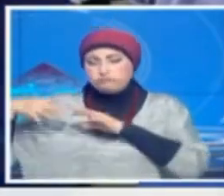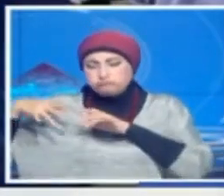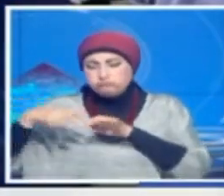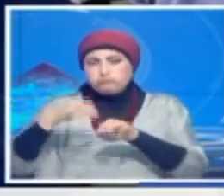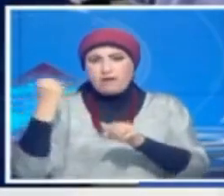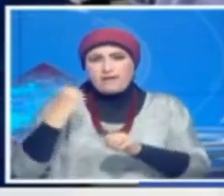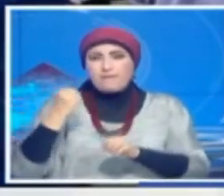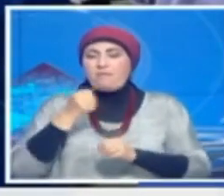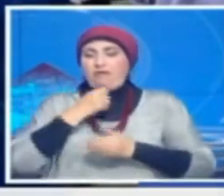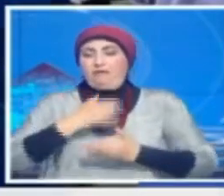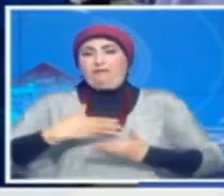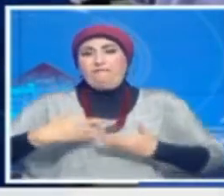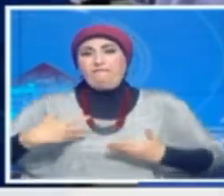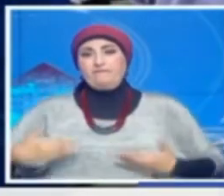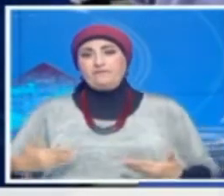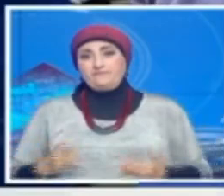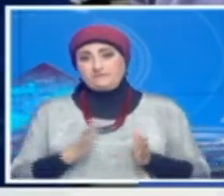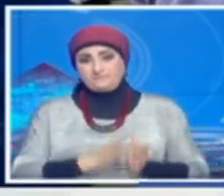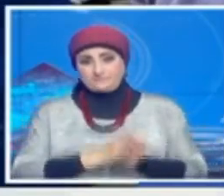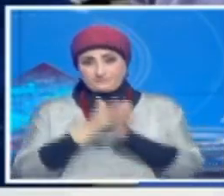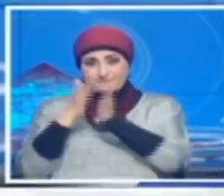بتلك المناطق.